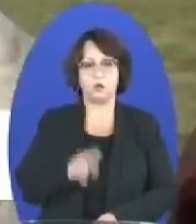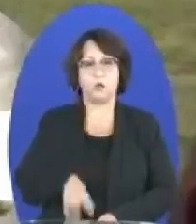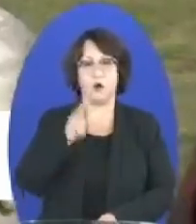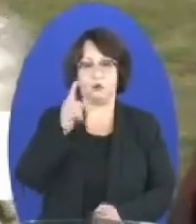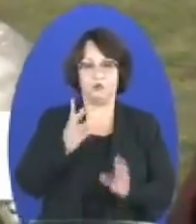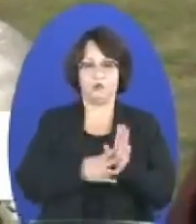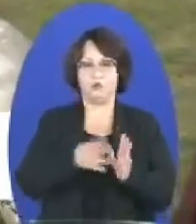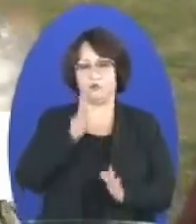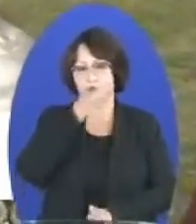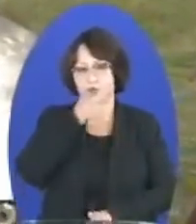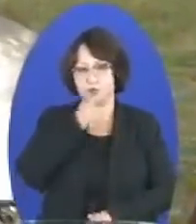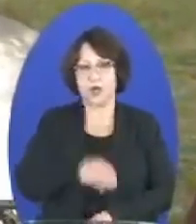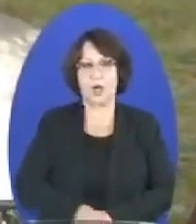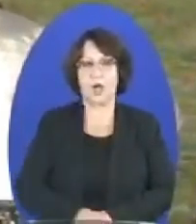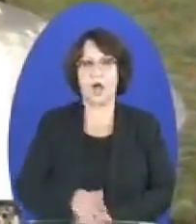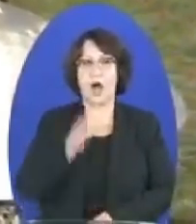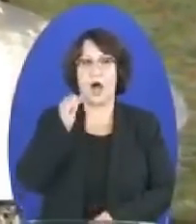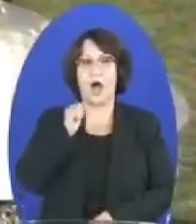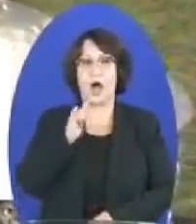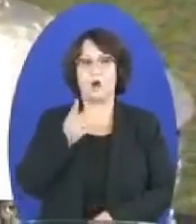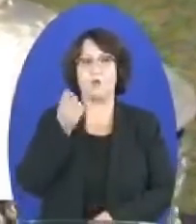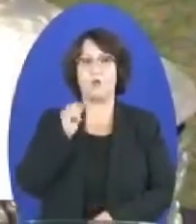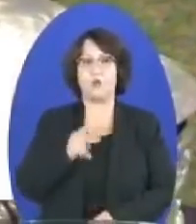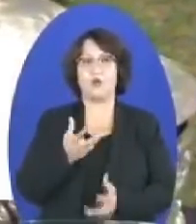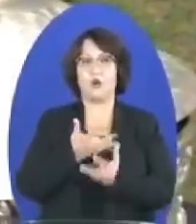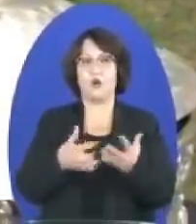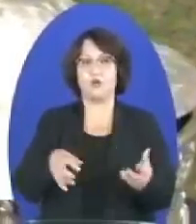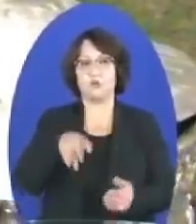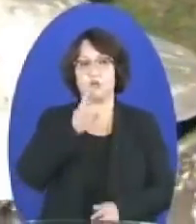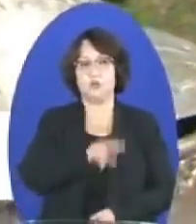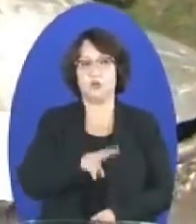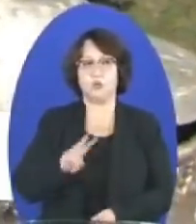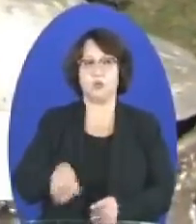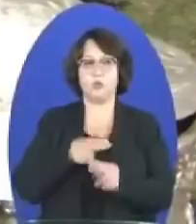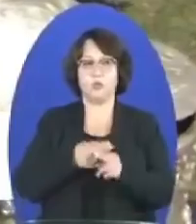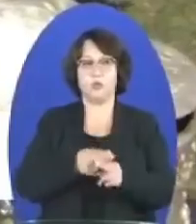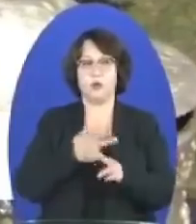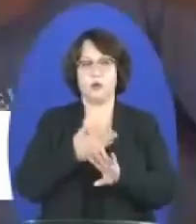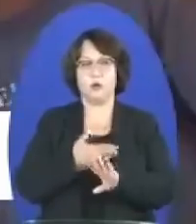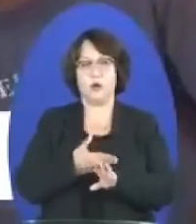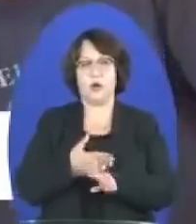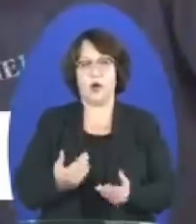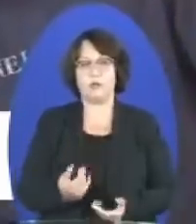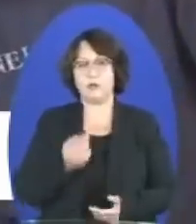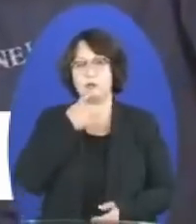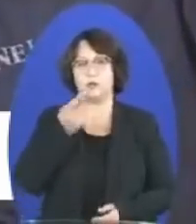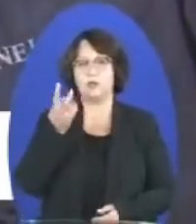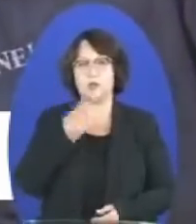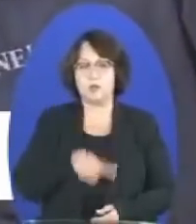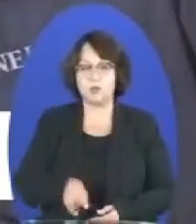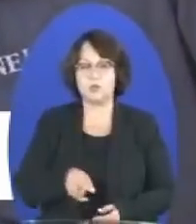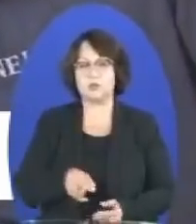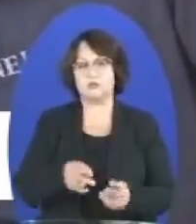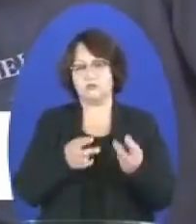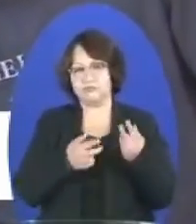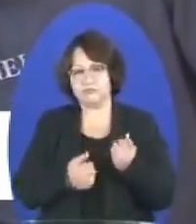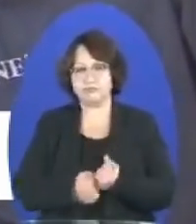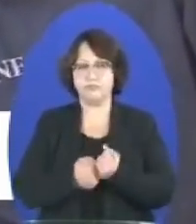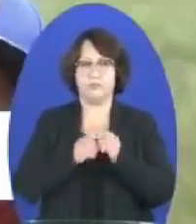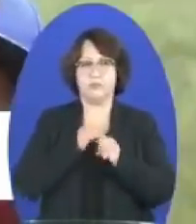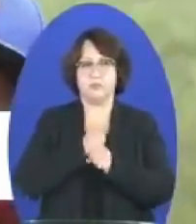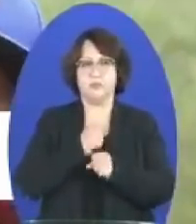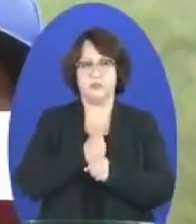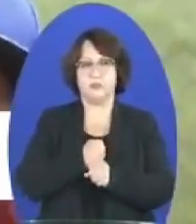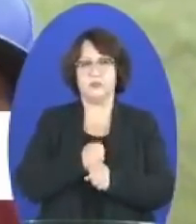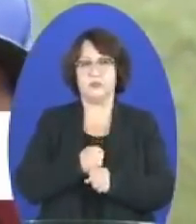настай. За ариун болрын хувьд олон дүүгээ асарч хамгаалж амьдралын хүнд ачааг үүрч яваа. Түүнд тусалд дэмжих хүмүүс морин